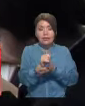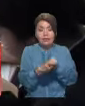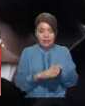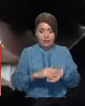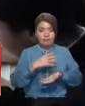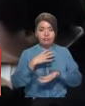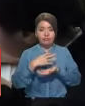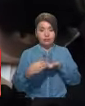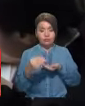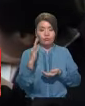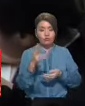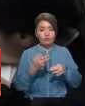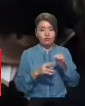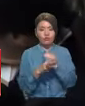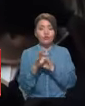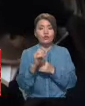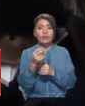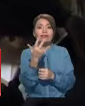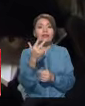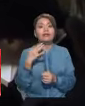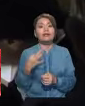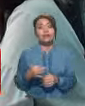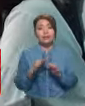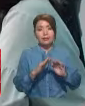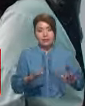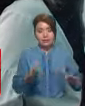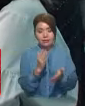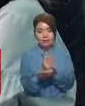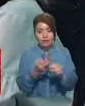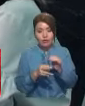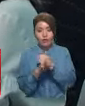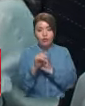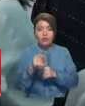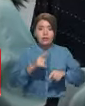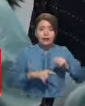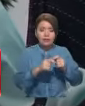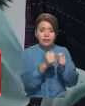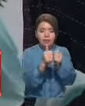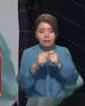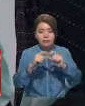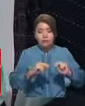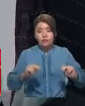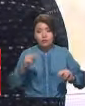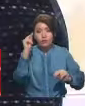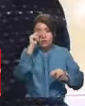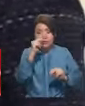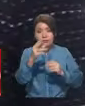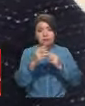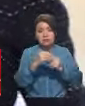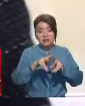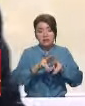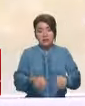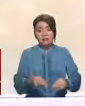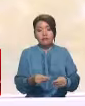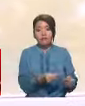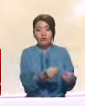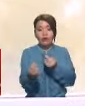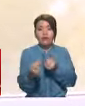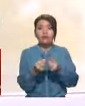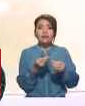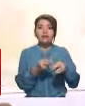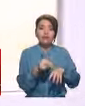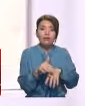работу. У Сании Баймагамбетовой есть трое своих детей, но при этом она считает родным и каждого своего ученика. Кроме знаний, она также прививает им отзывчивость,